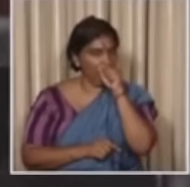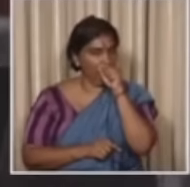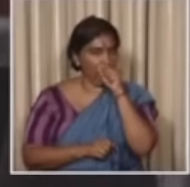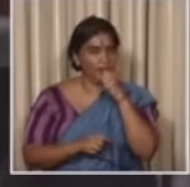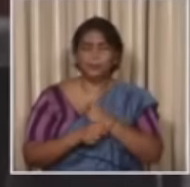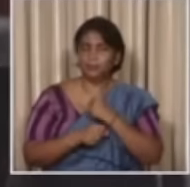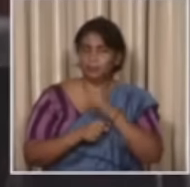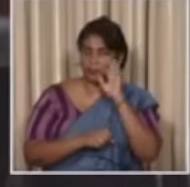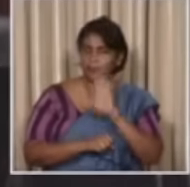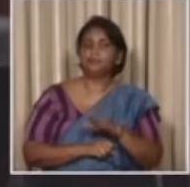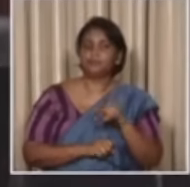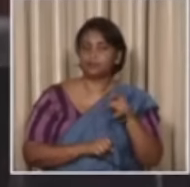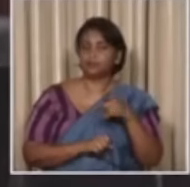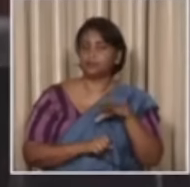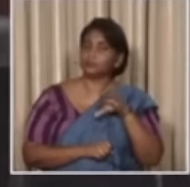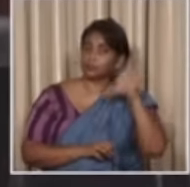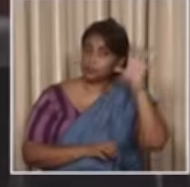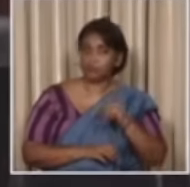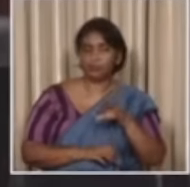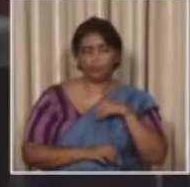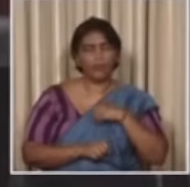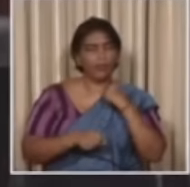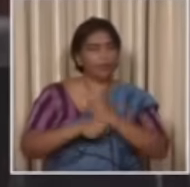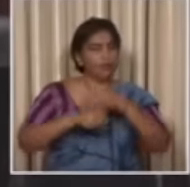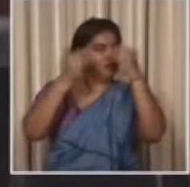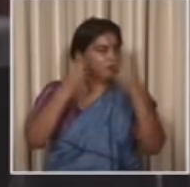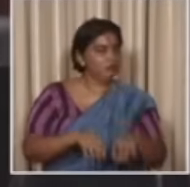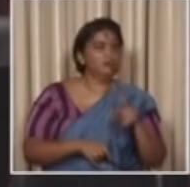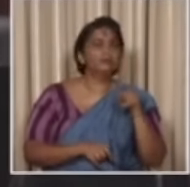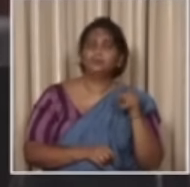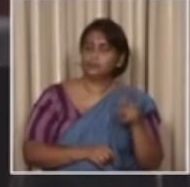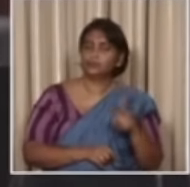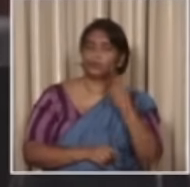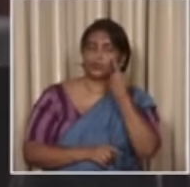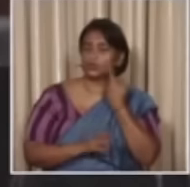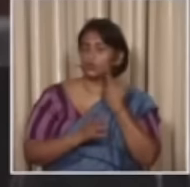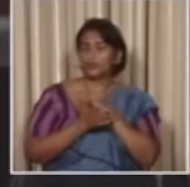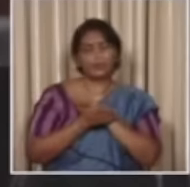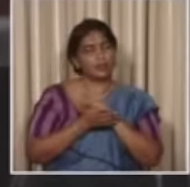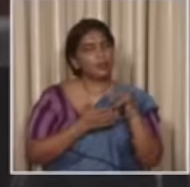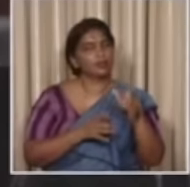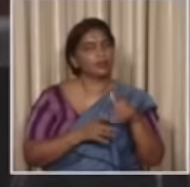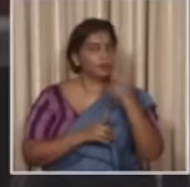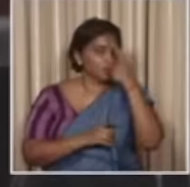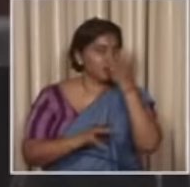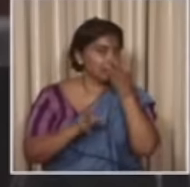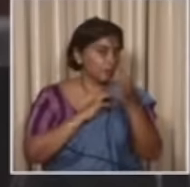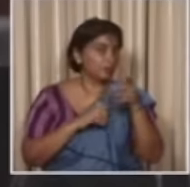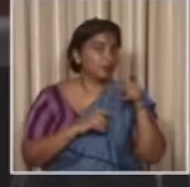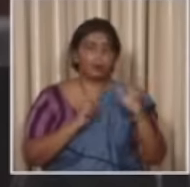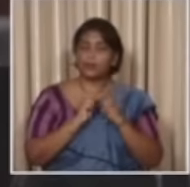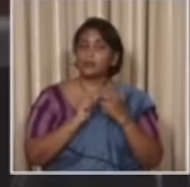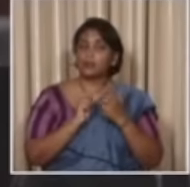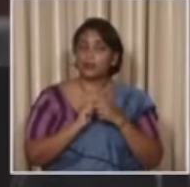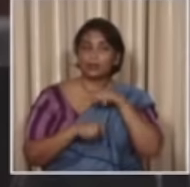ආණ්ඩුව පෙරලීම එකඟයි. නමුත් අපි ආණ්ඩුව පෙරලන්න හදන්නේ අහිංසක පාස්කු ප්‍රහාරයේ